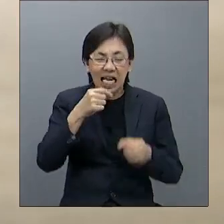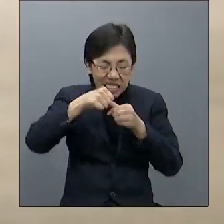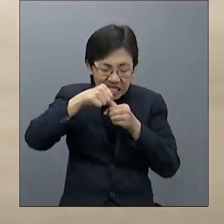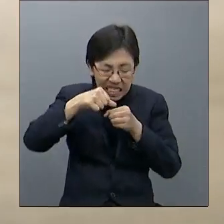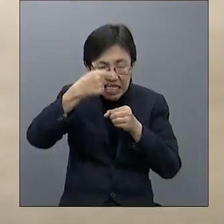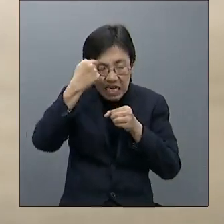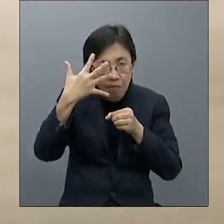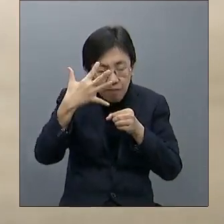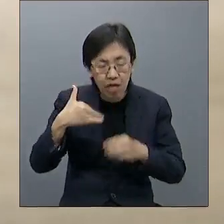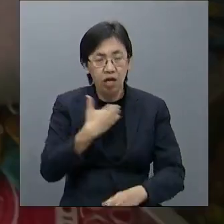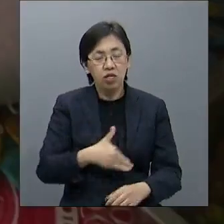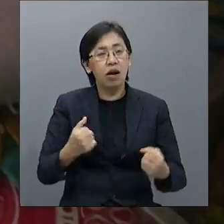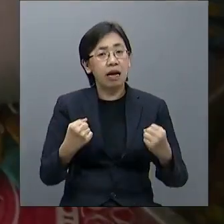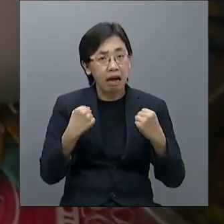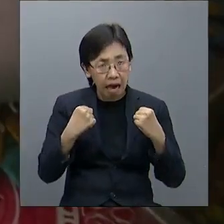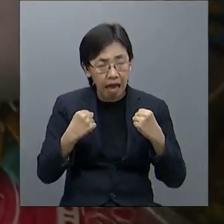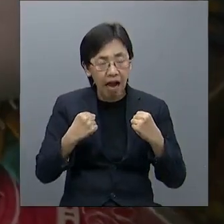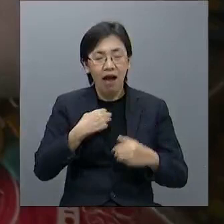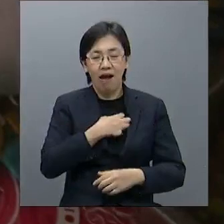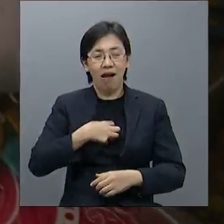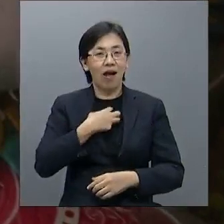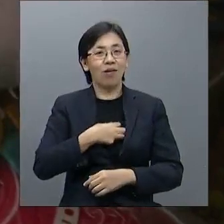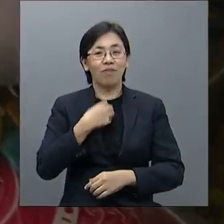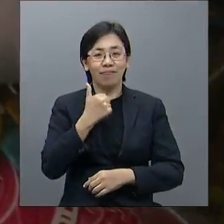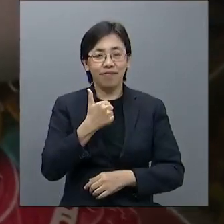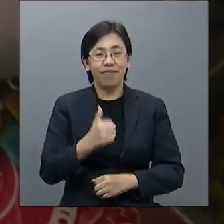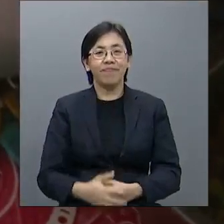าพกายสุขภาพจิตก็ดีด้วยค่ะ